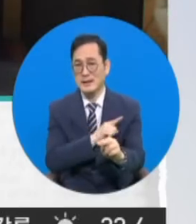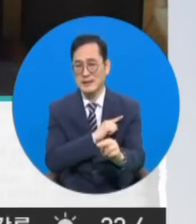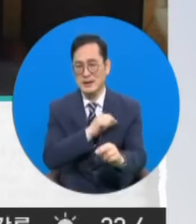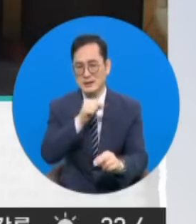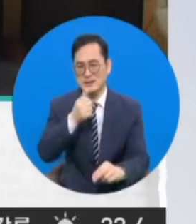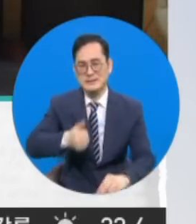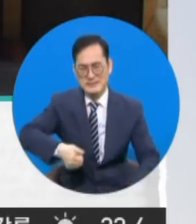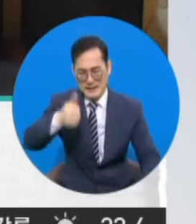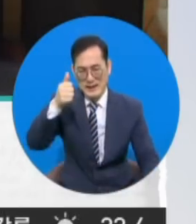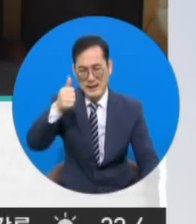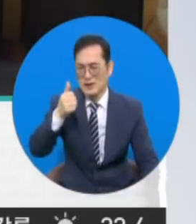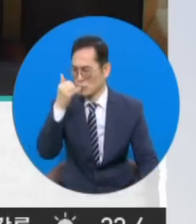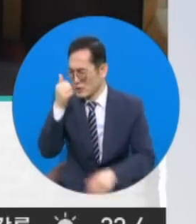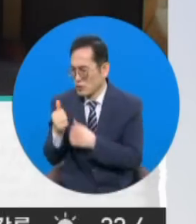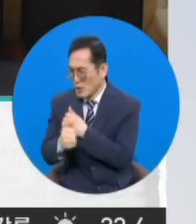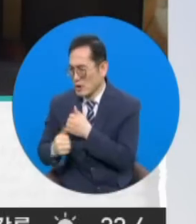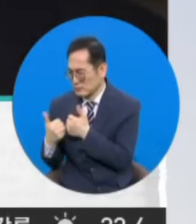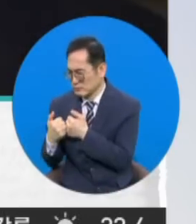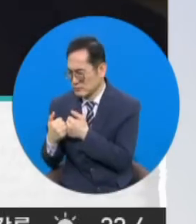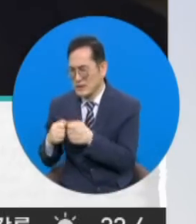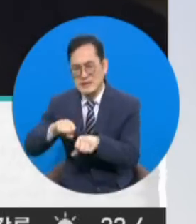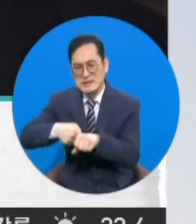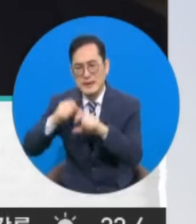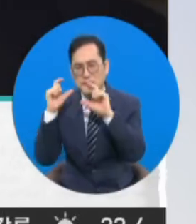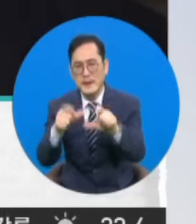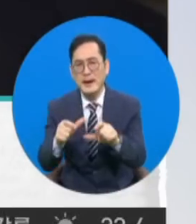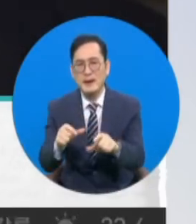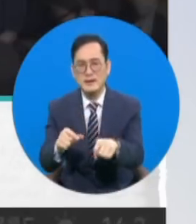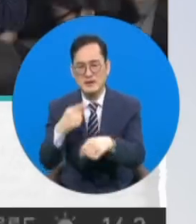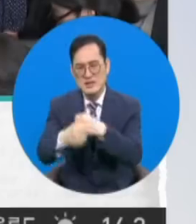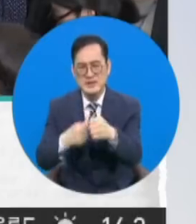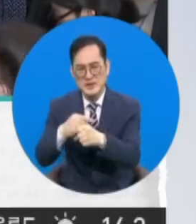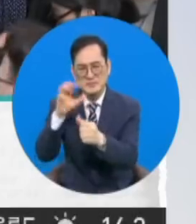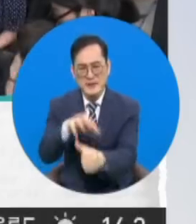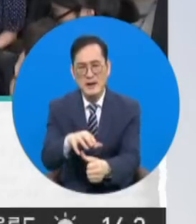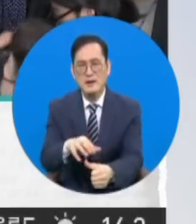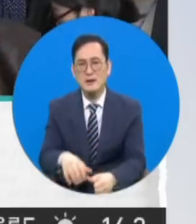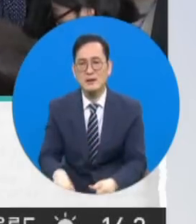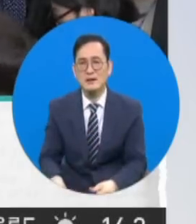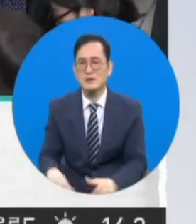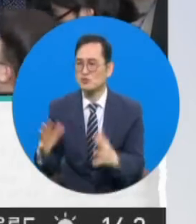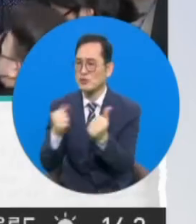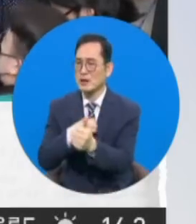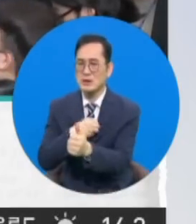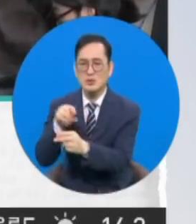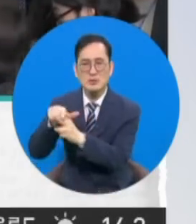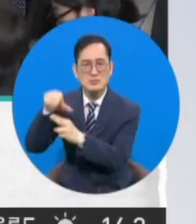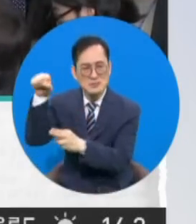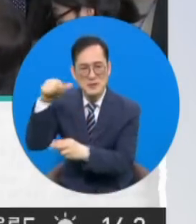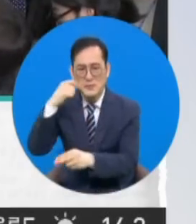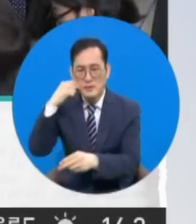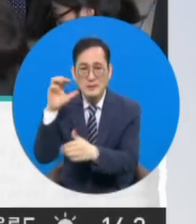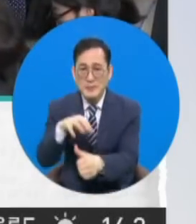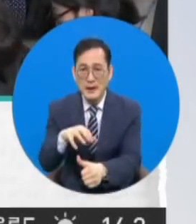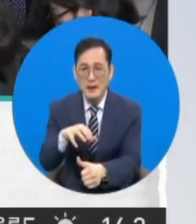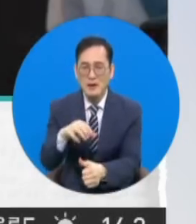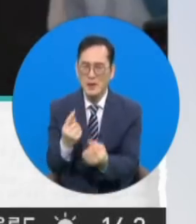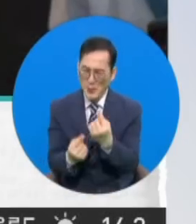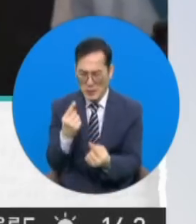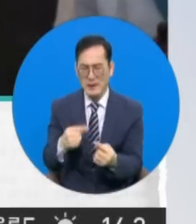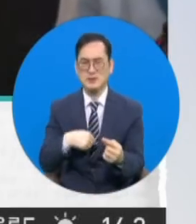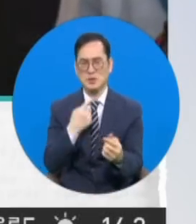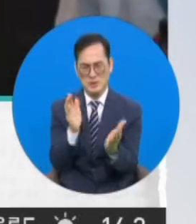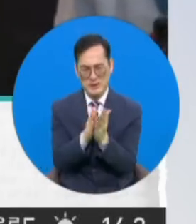좋지 않겠느냐 굳이 윤리를 열어서 징계해 가지고 마찰음을 일으키는 것이 여당 지도부로서 그렇게 좋지 않은 모습 아니지 않느냐라는 비판이 많이